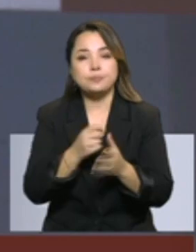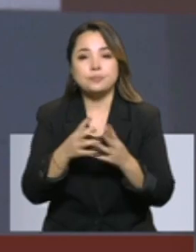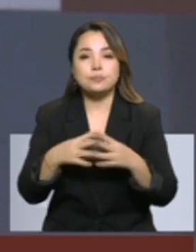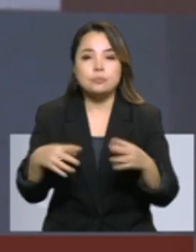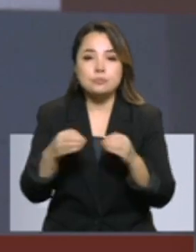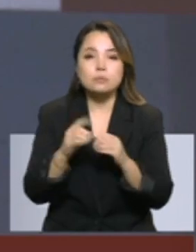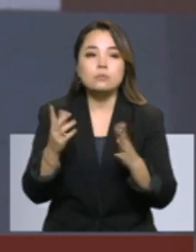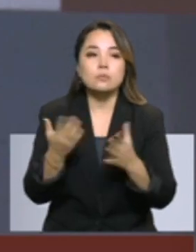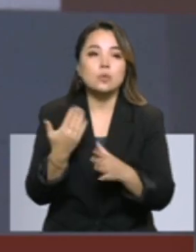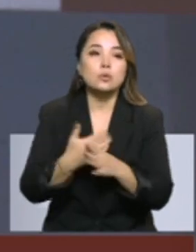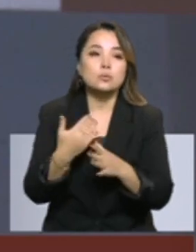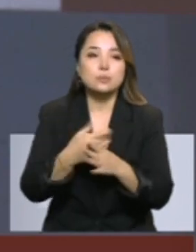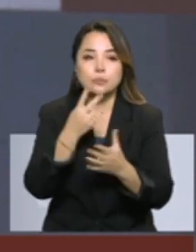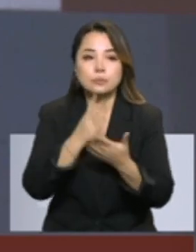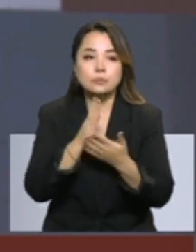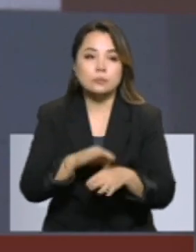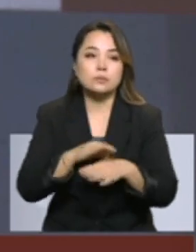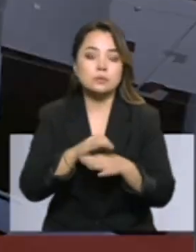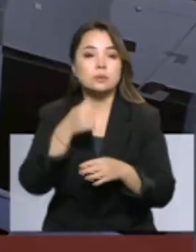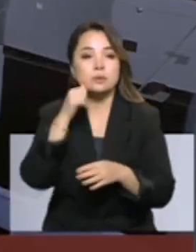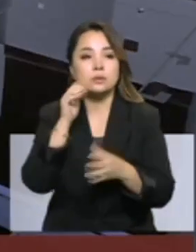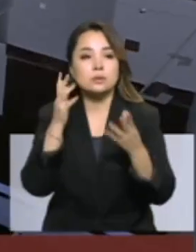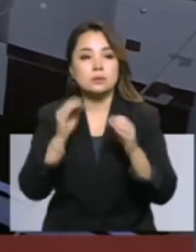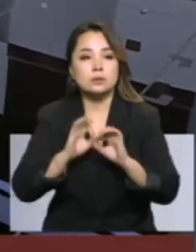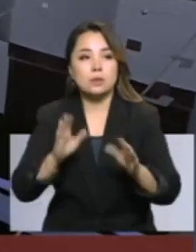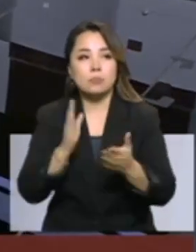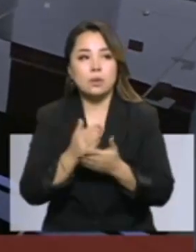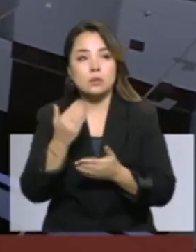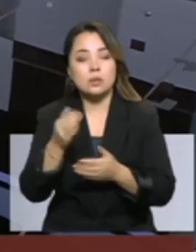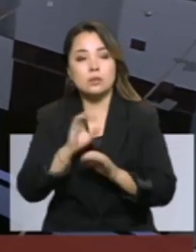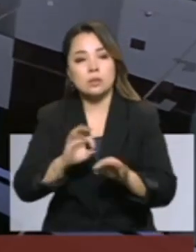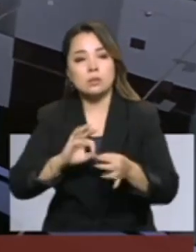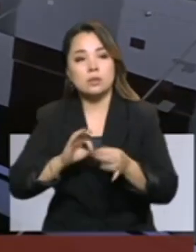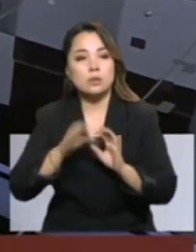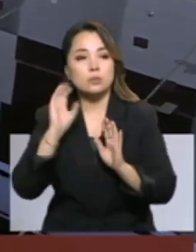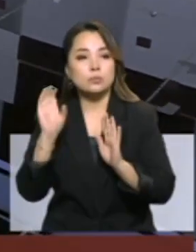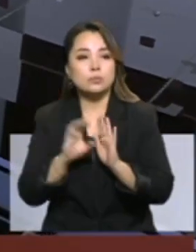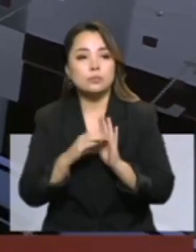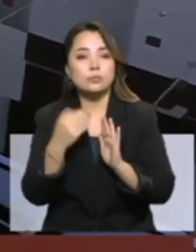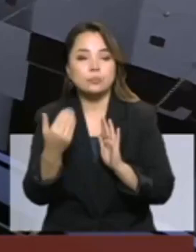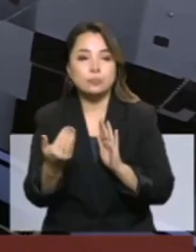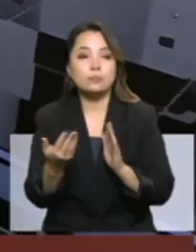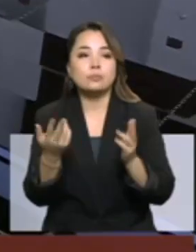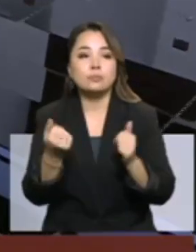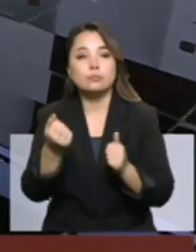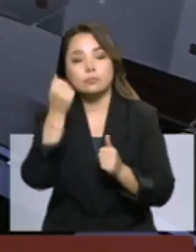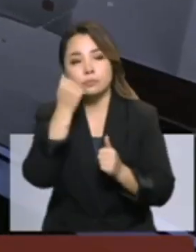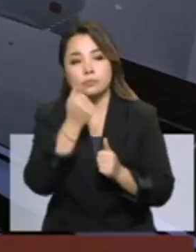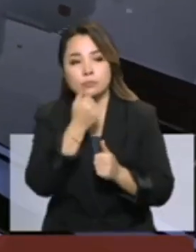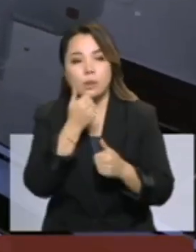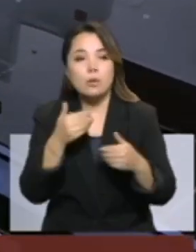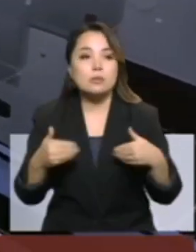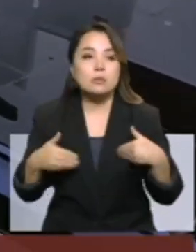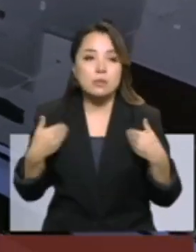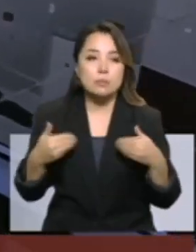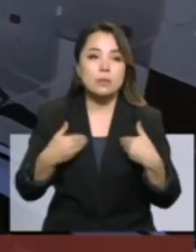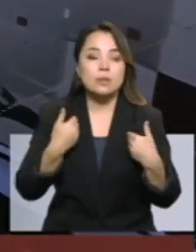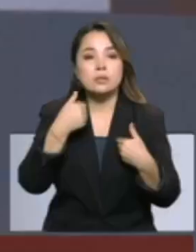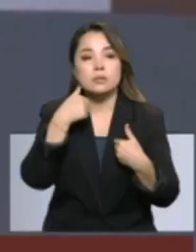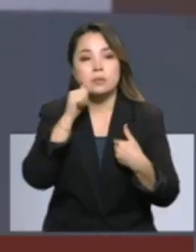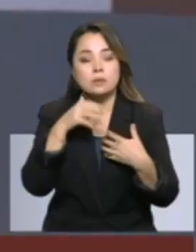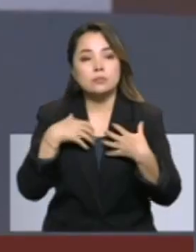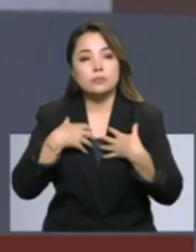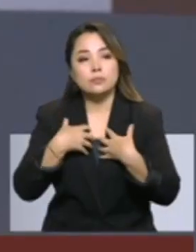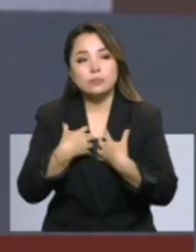көмек көрсетілетіні жайында айтылып жатыр кешелі бері, десе де өзіңіз тарқатып айтсаңыз. Рахмет, саламатсыздар ма? Кешегі